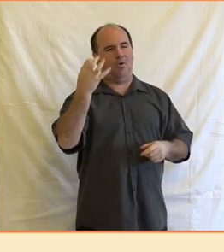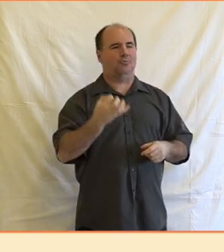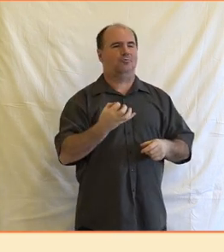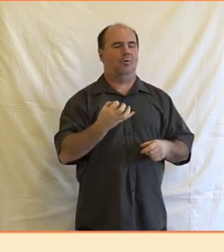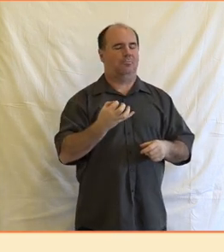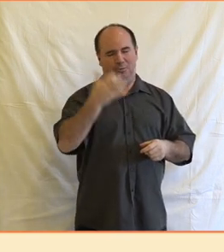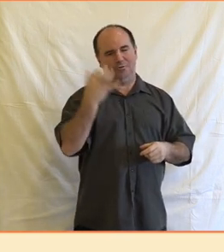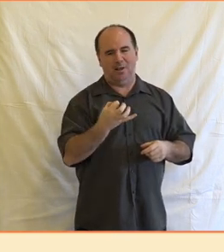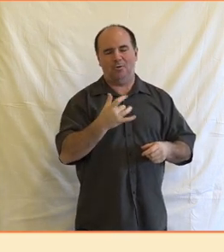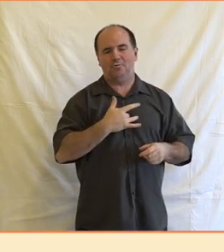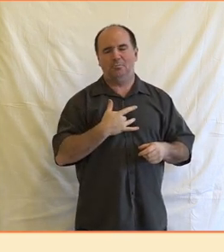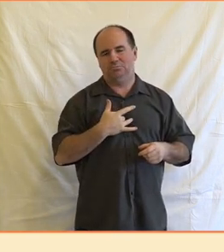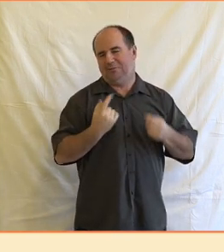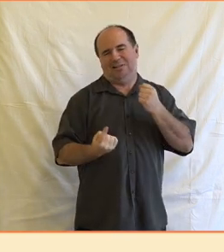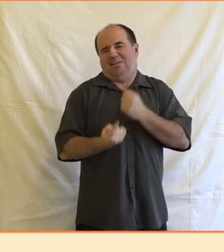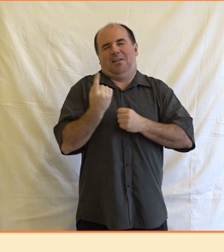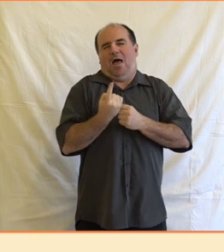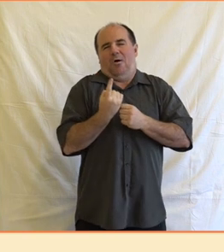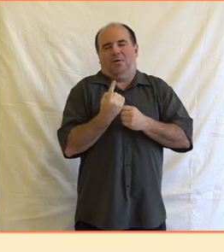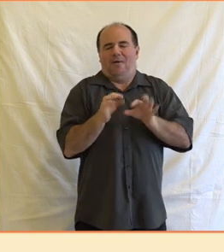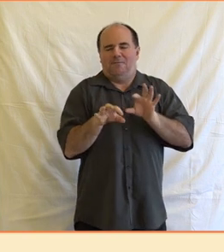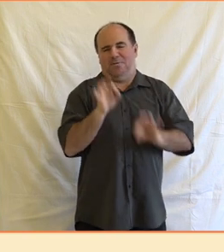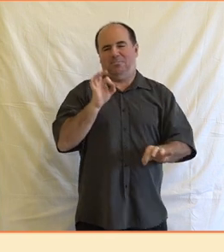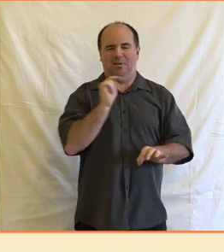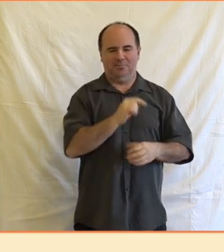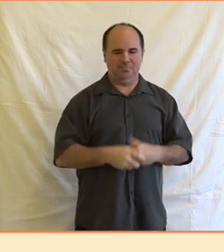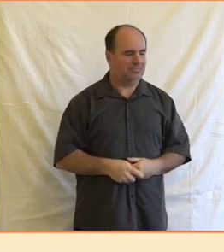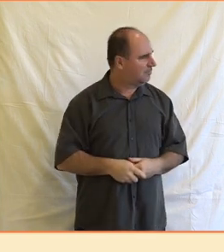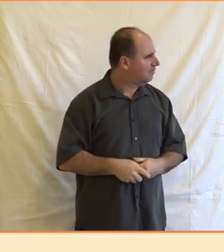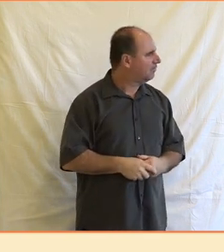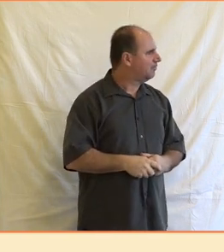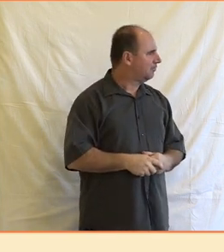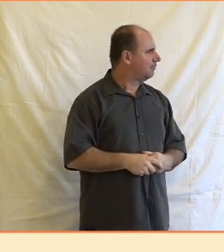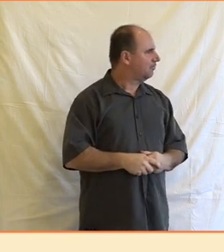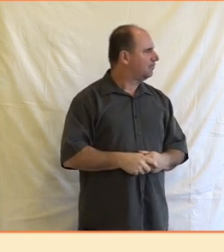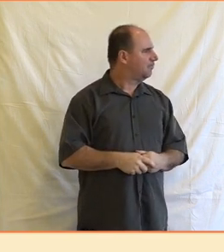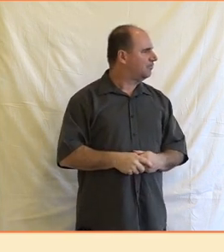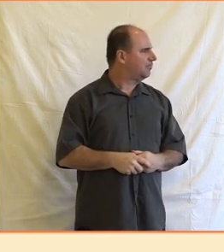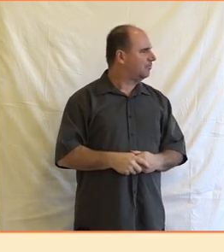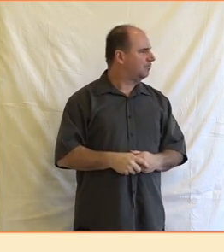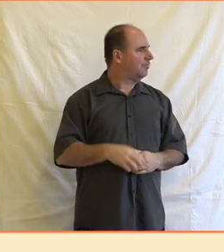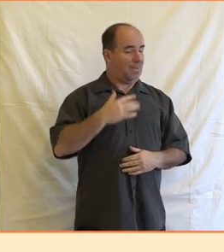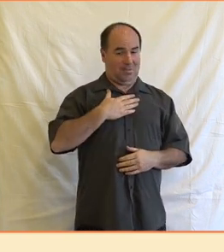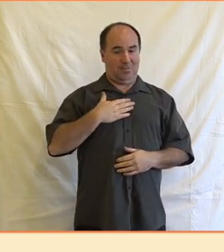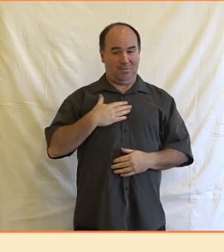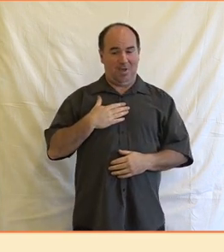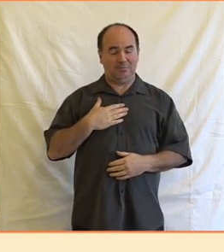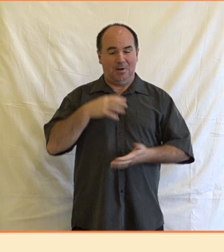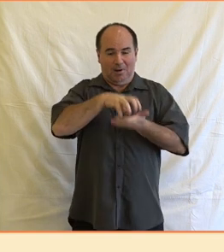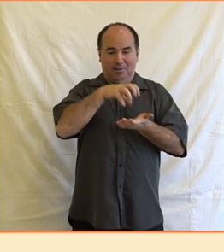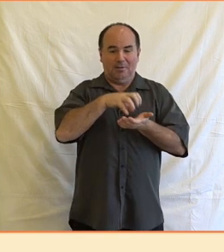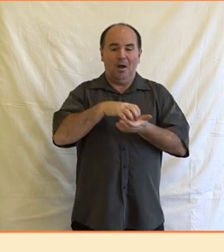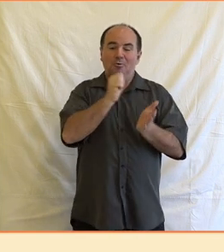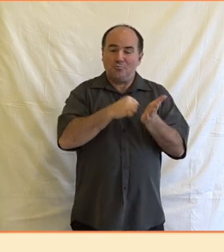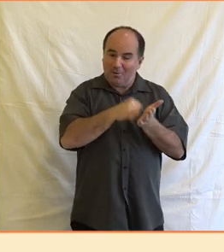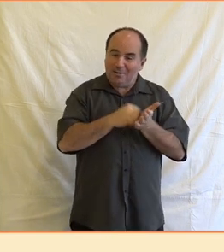Další, a proto jsem zmiňoval návaznost, aby bylo s čím srovnávat, a to, kde nás jako katedru žurnalistiky a fakultu